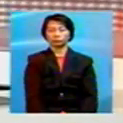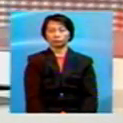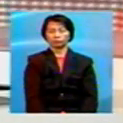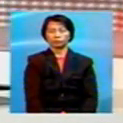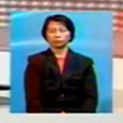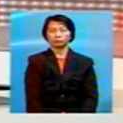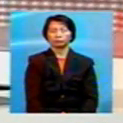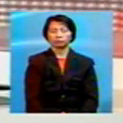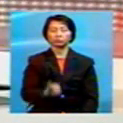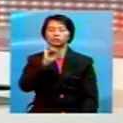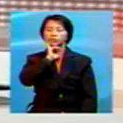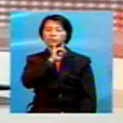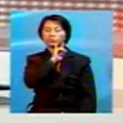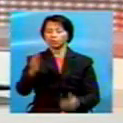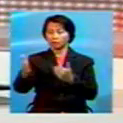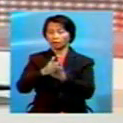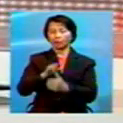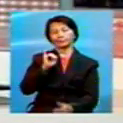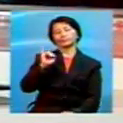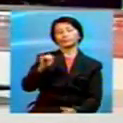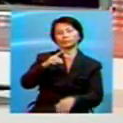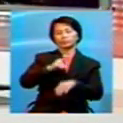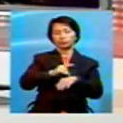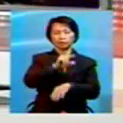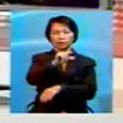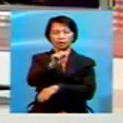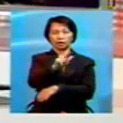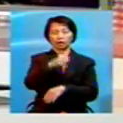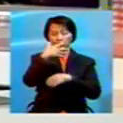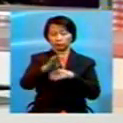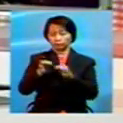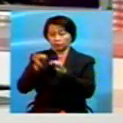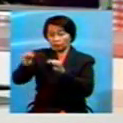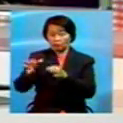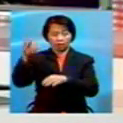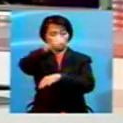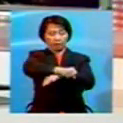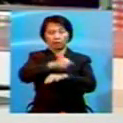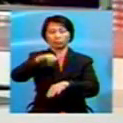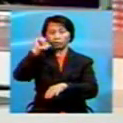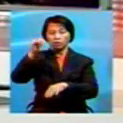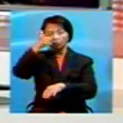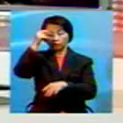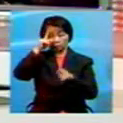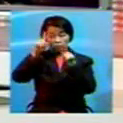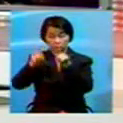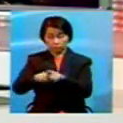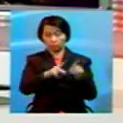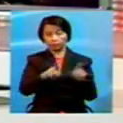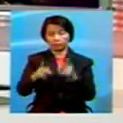sumbangan Israel kembali mengganas di bumi Gaza selepas menangguhkan serangan semalam berikutan setuju dengan